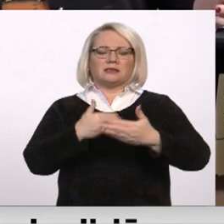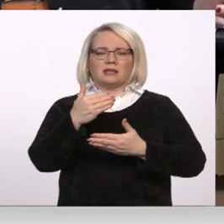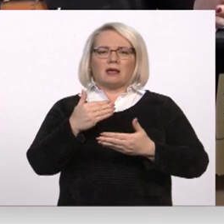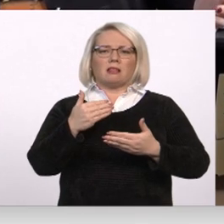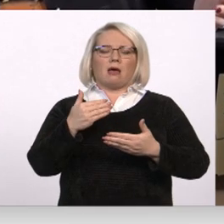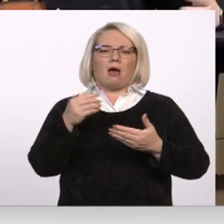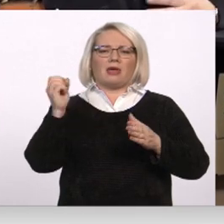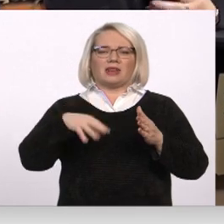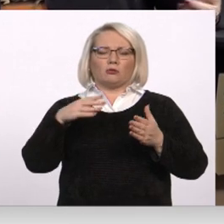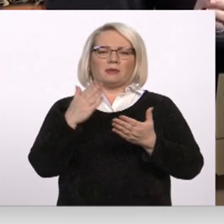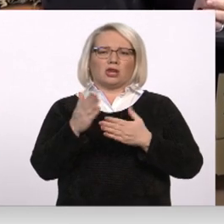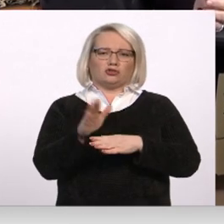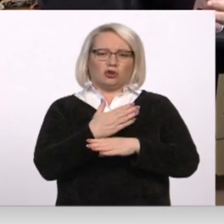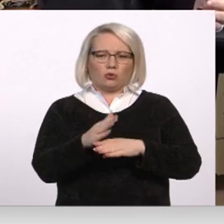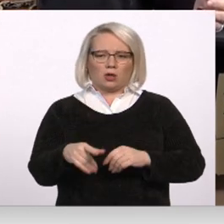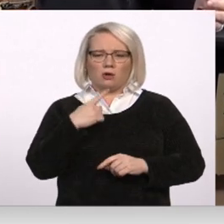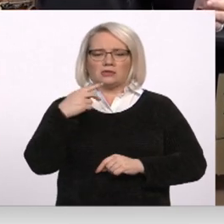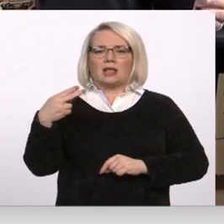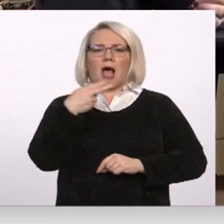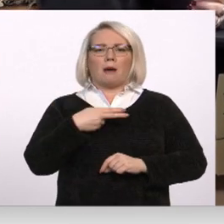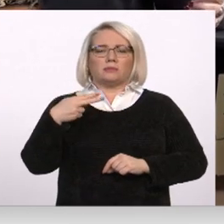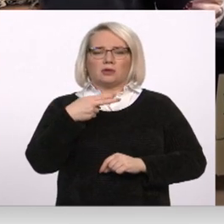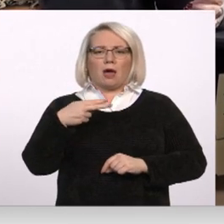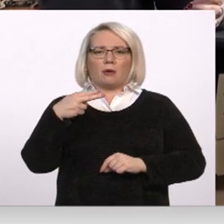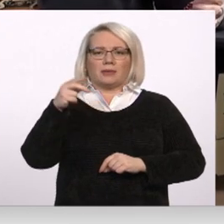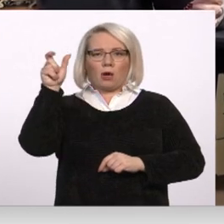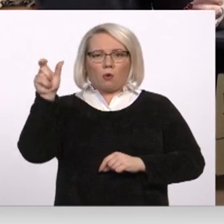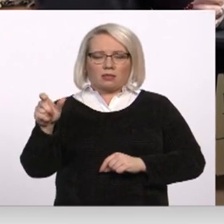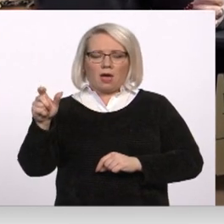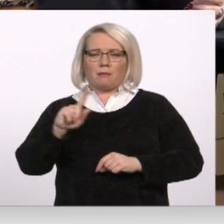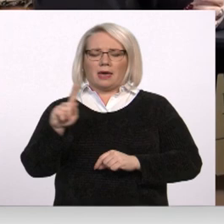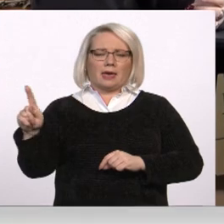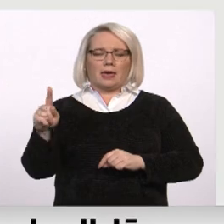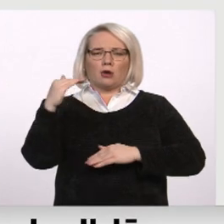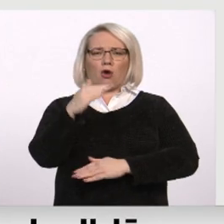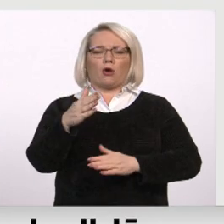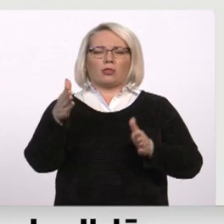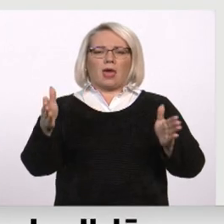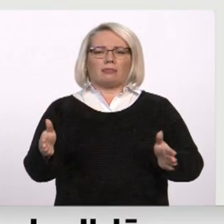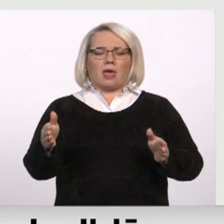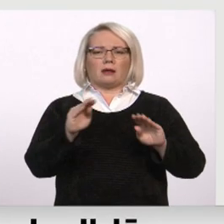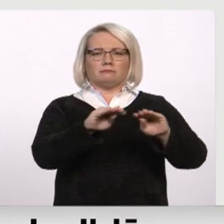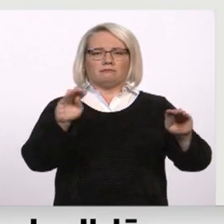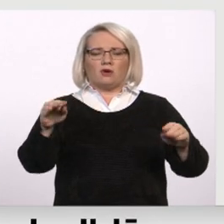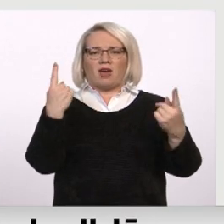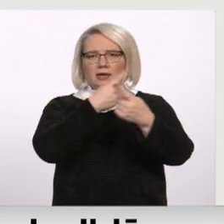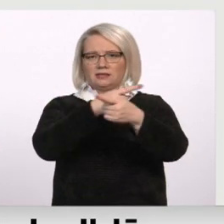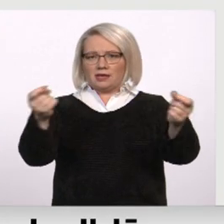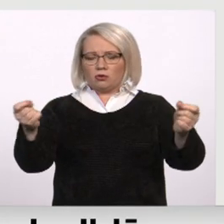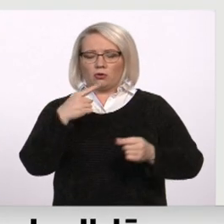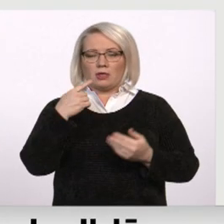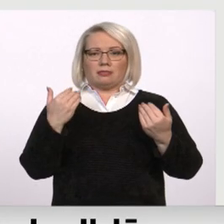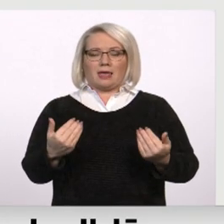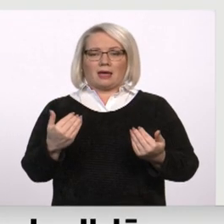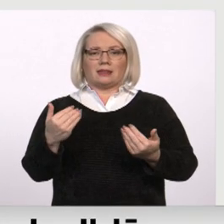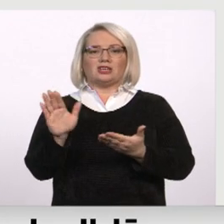saviem atkrituma apsaimniekotājiem ir jāizvieto šādu konteineru, jāinformē, kur viņi atrodas. Jau tagad vietnē šķirovieglu.lv var